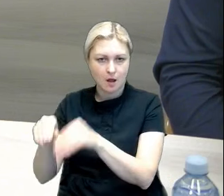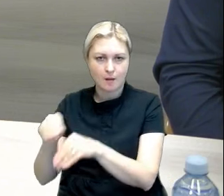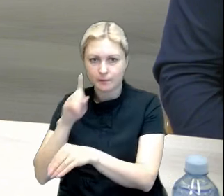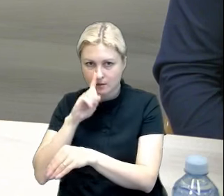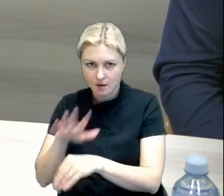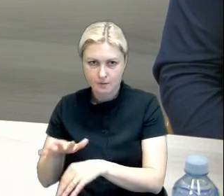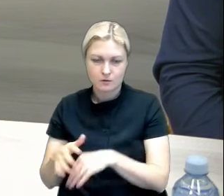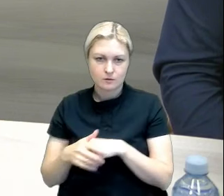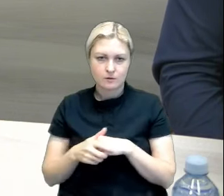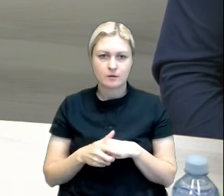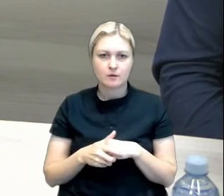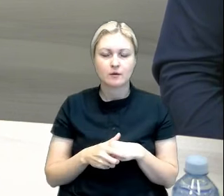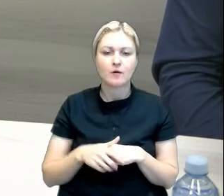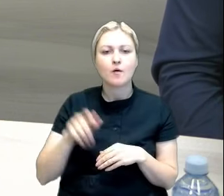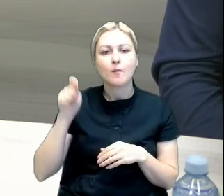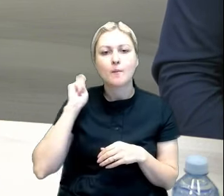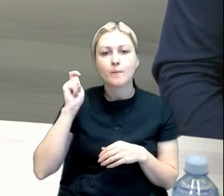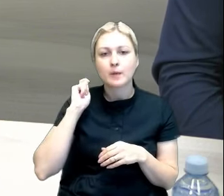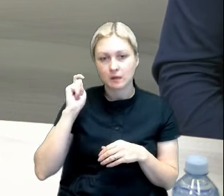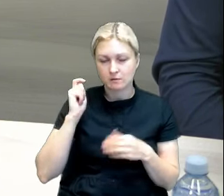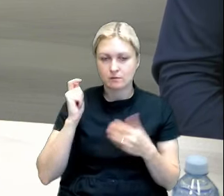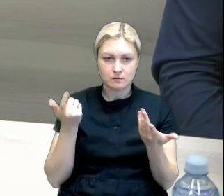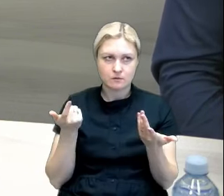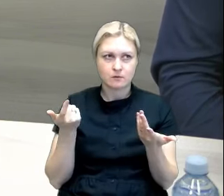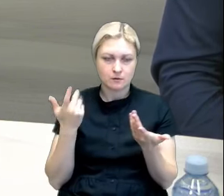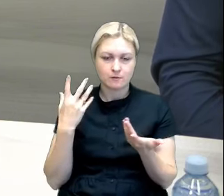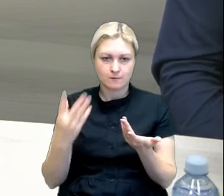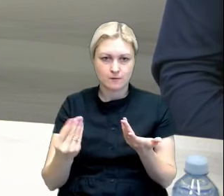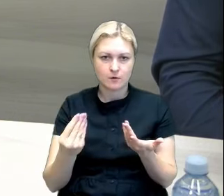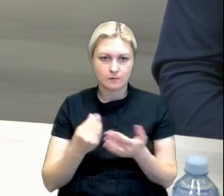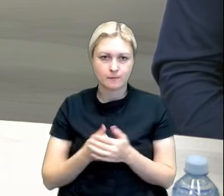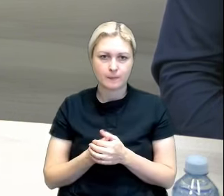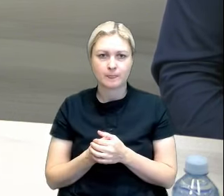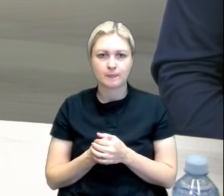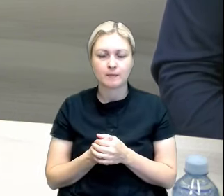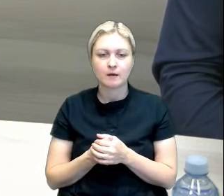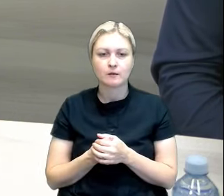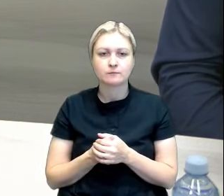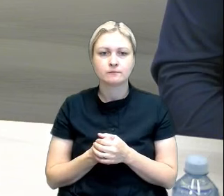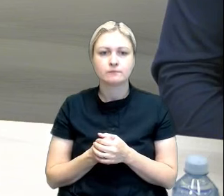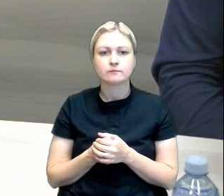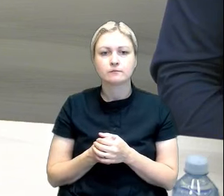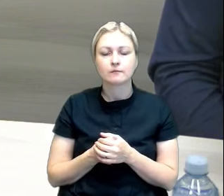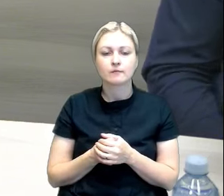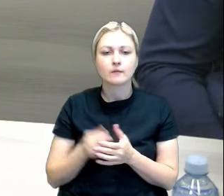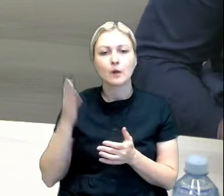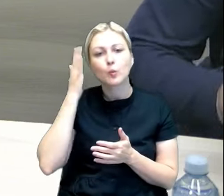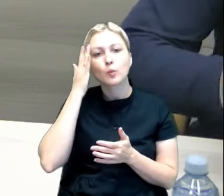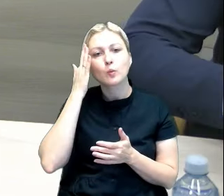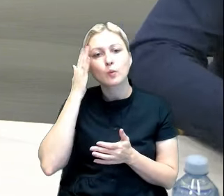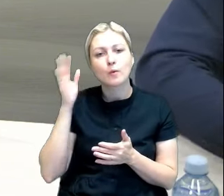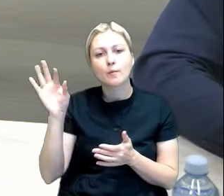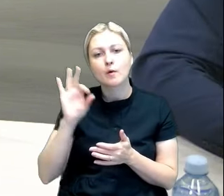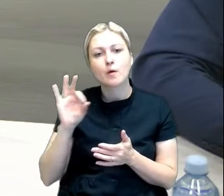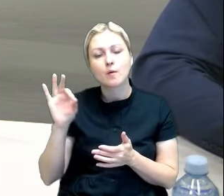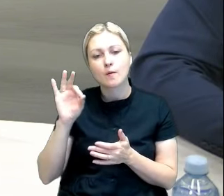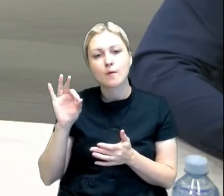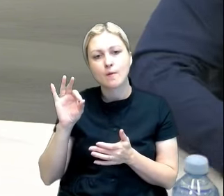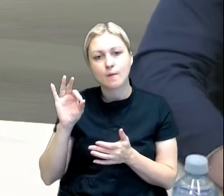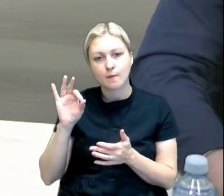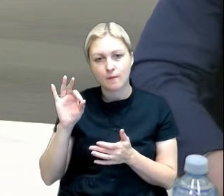mantomis reikės eit į autobusą kitas dalykas na atkartodamas ką sako gerbiamas ką sakė gerbiamas rektorius